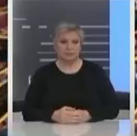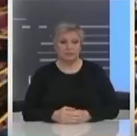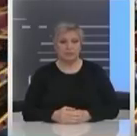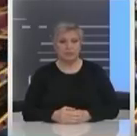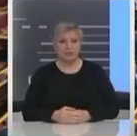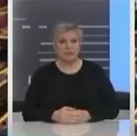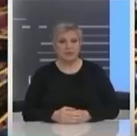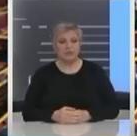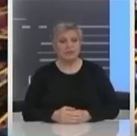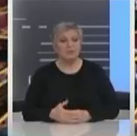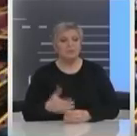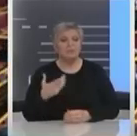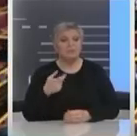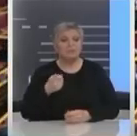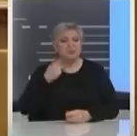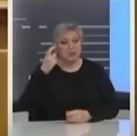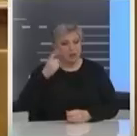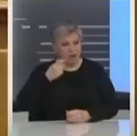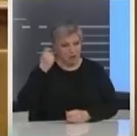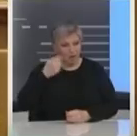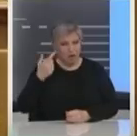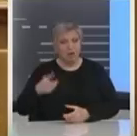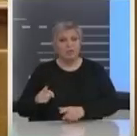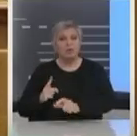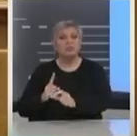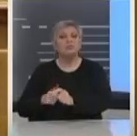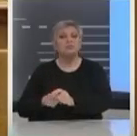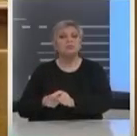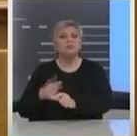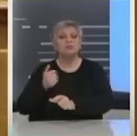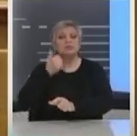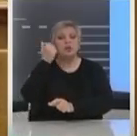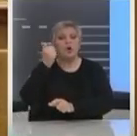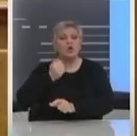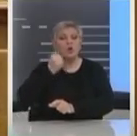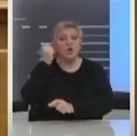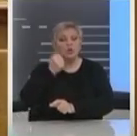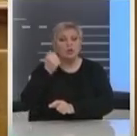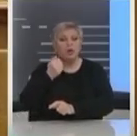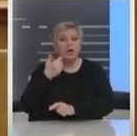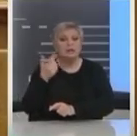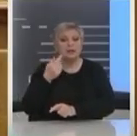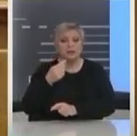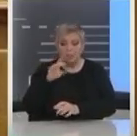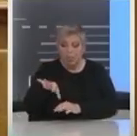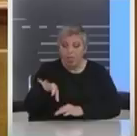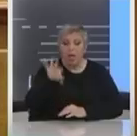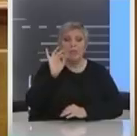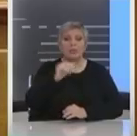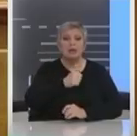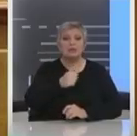Οδηγέμαι νομοτελειακά στο συμπέρασμα ότι από το κόκκινο της αριστεράς σας έμεινε μόνο το κόκκινο της ρουλέτας.